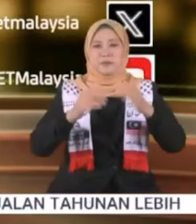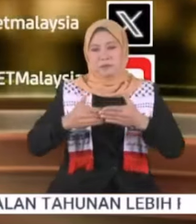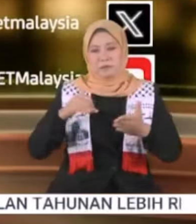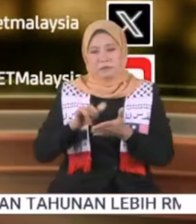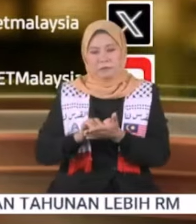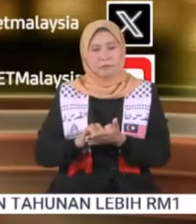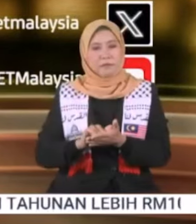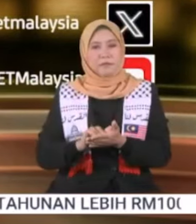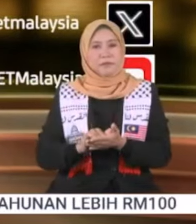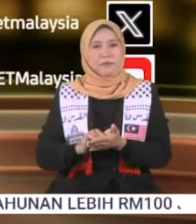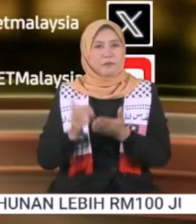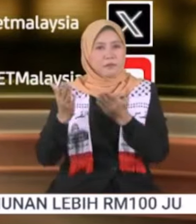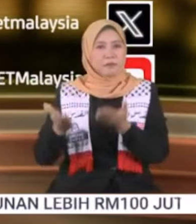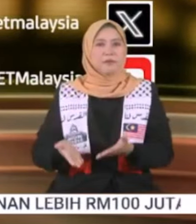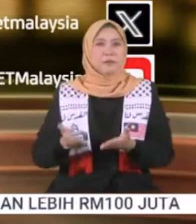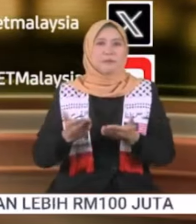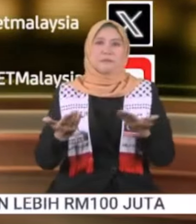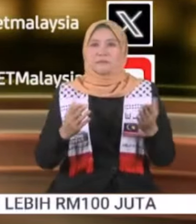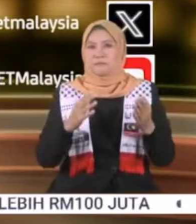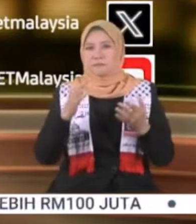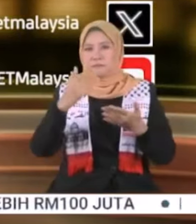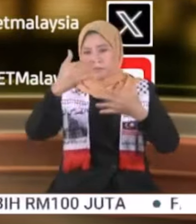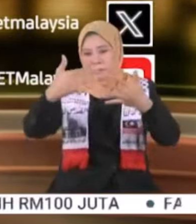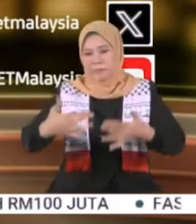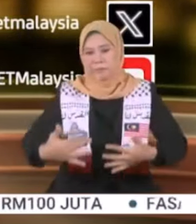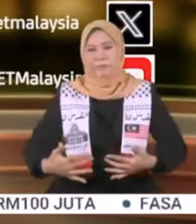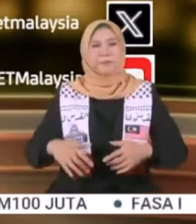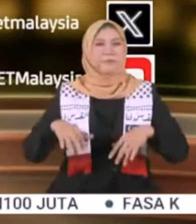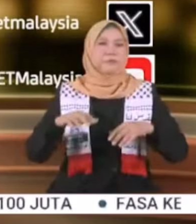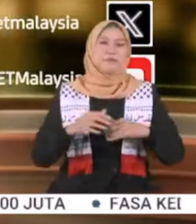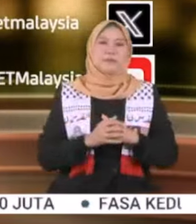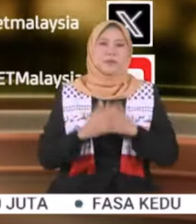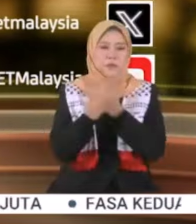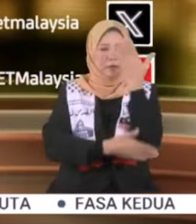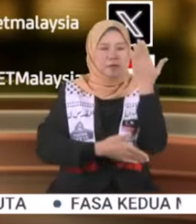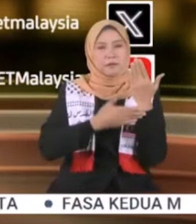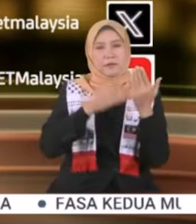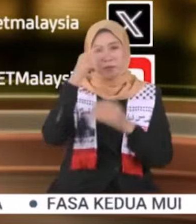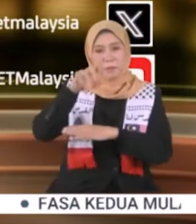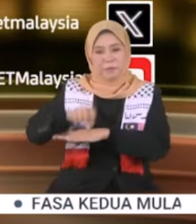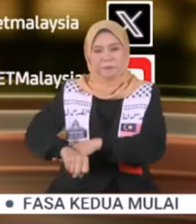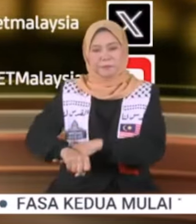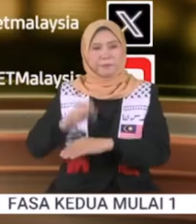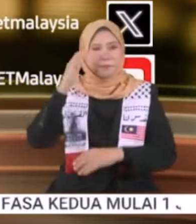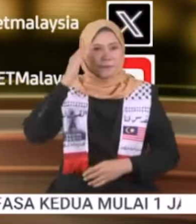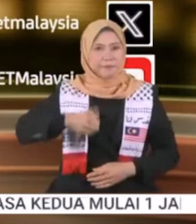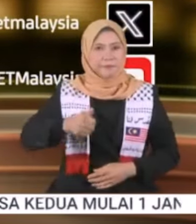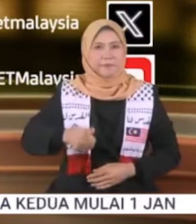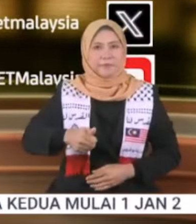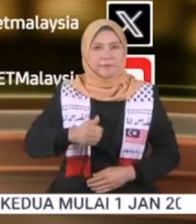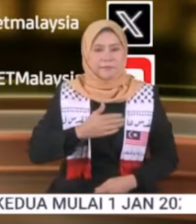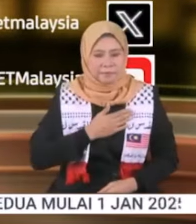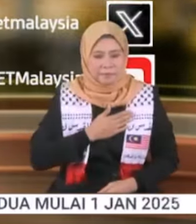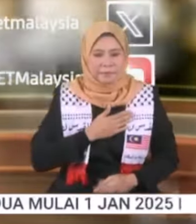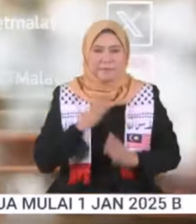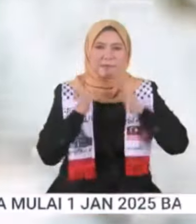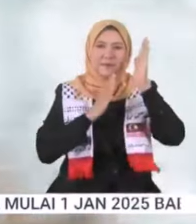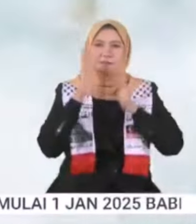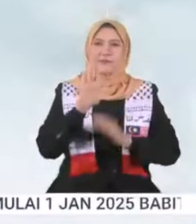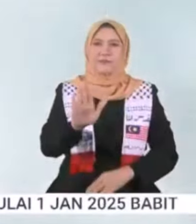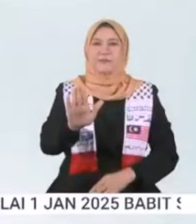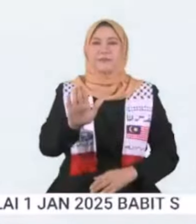kita lihat paparan ramalan hujan bagi bandar-bandar utama di seluruh negara untuk malam nanti. Assalamualaikum dan salam Malaysia Madani.